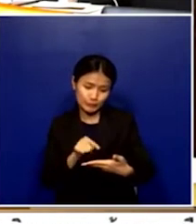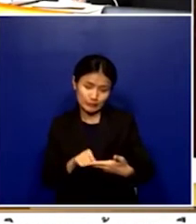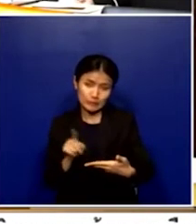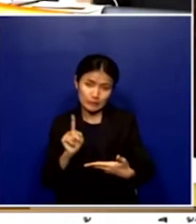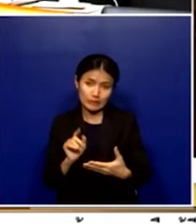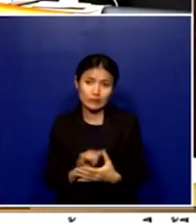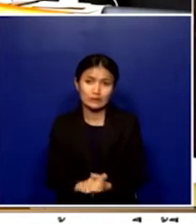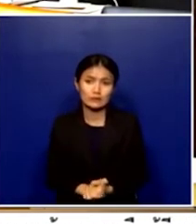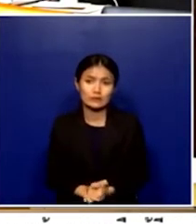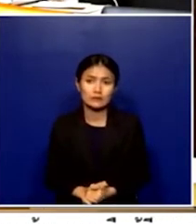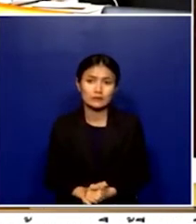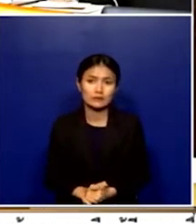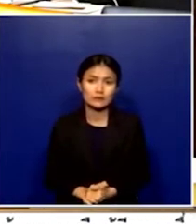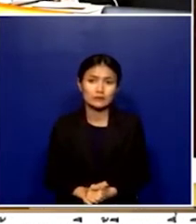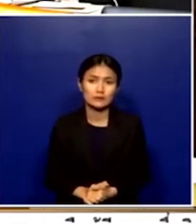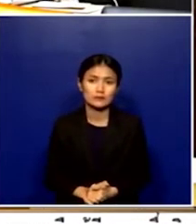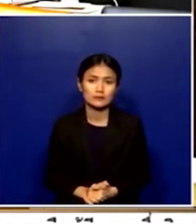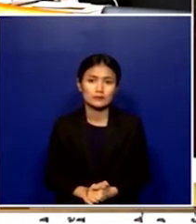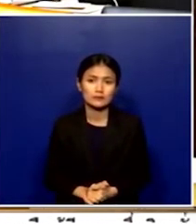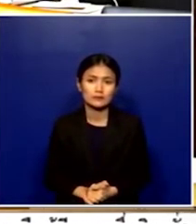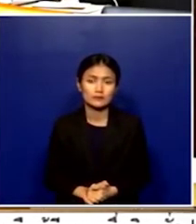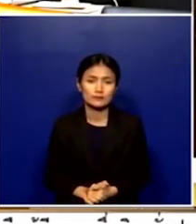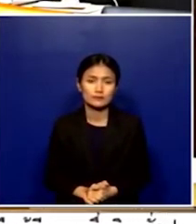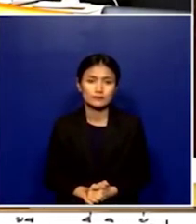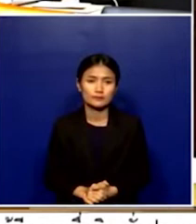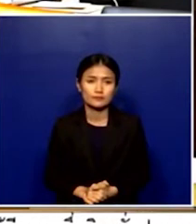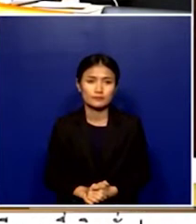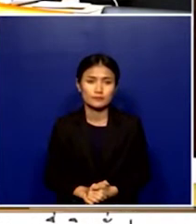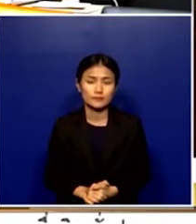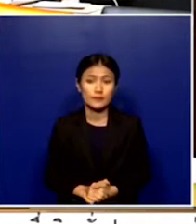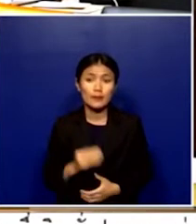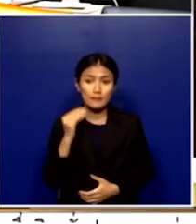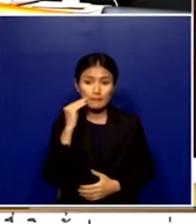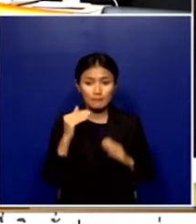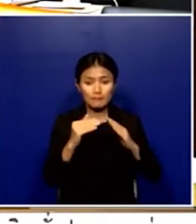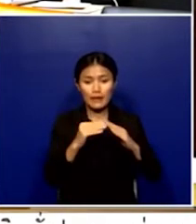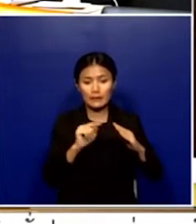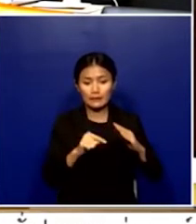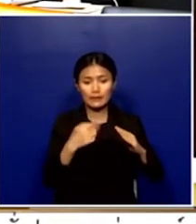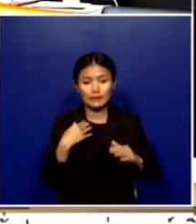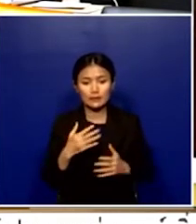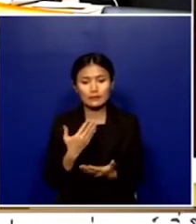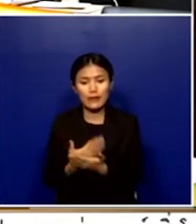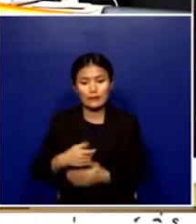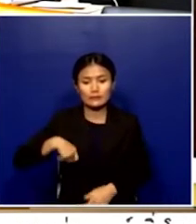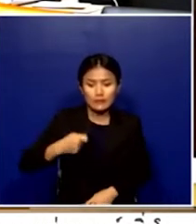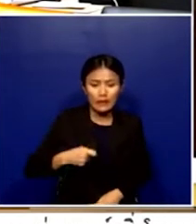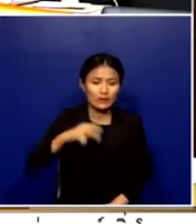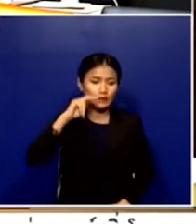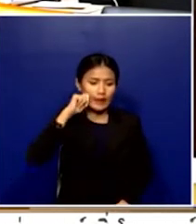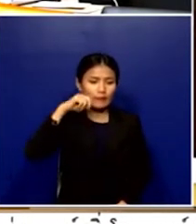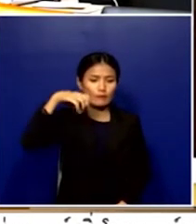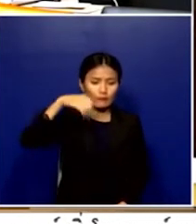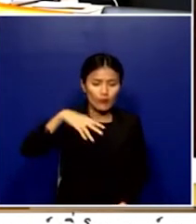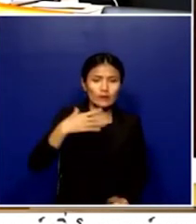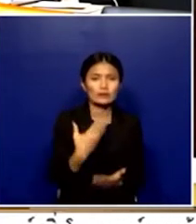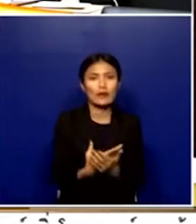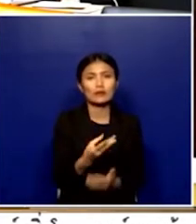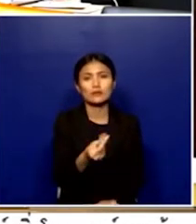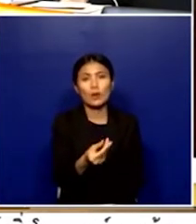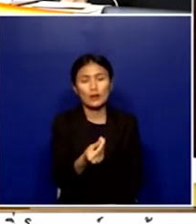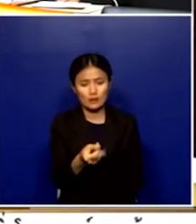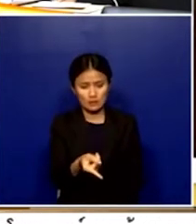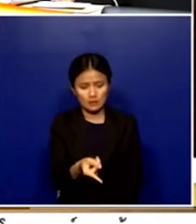ถึงตรนี้กไมตองมคำถามแล้นะคะ วาคาใช้ใจในการดูแลขลือหาดหังนี้จะเป็เงินประมกจำนวนเท่าไ่